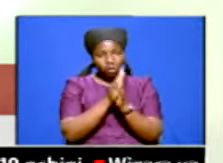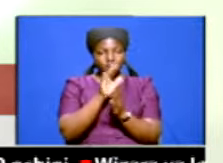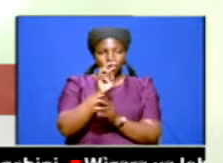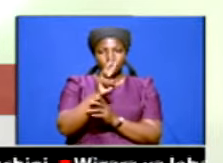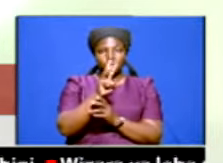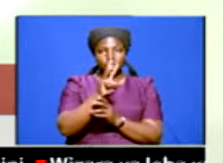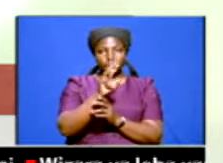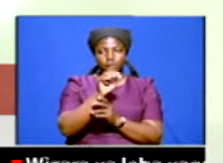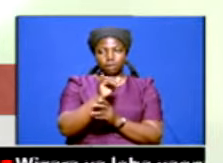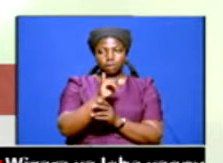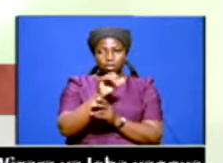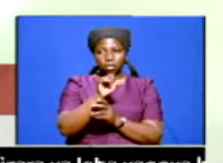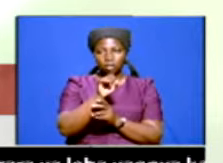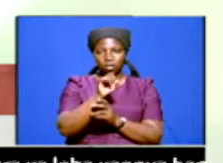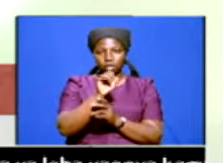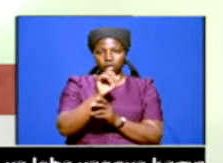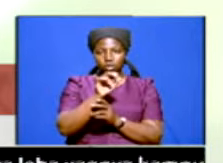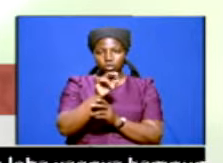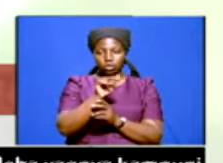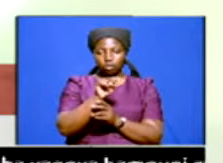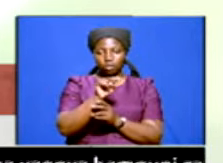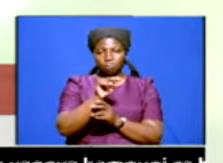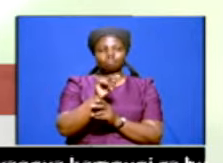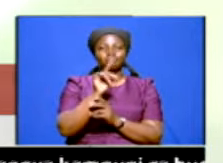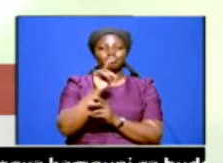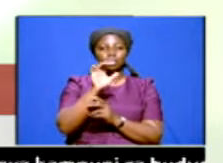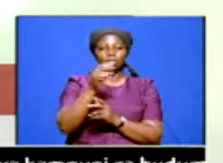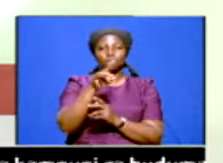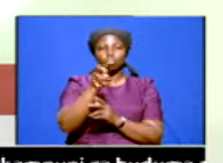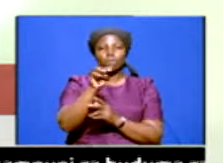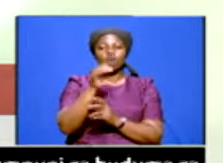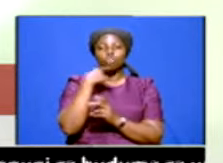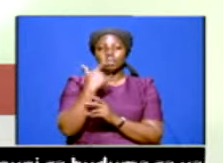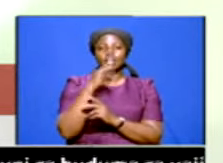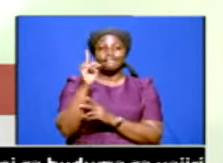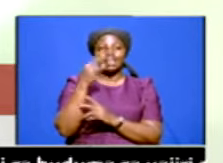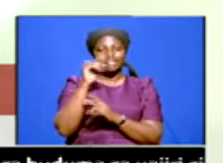Chumo, mwanariadha wa kwanza kuishindia Kenya nishani ya Olimpiki mwaka